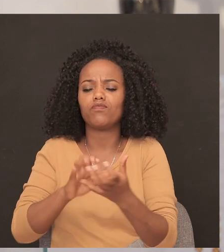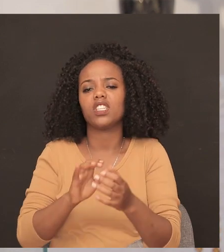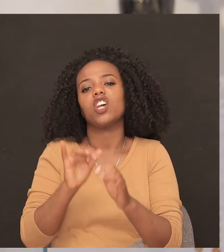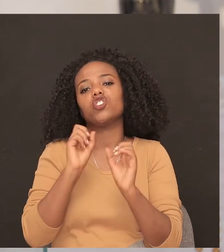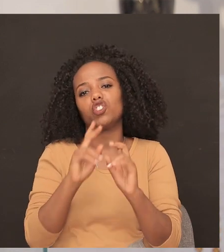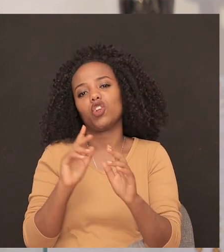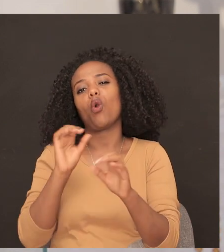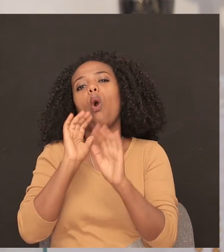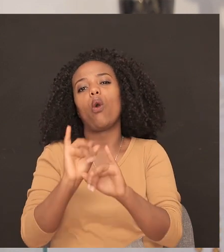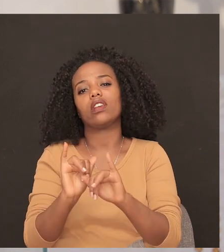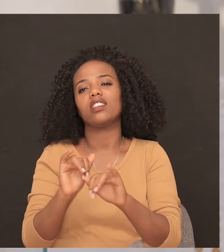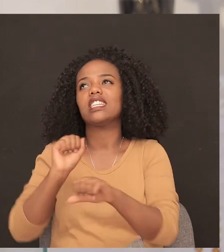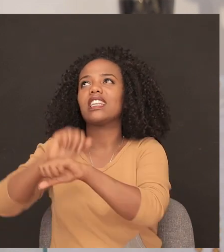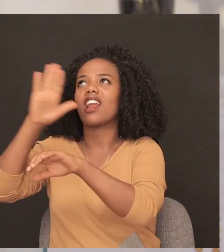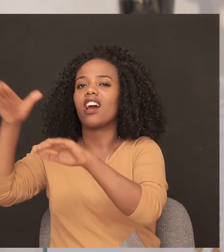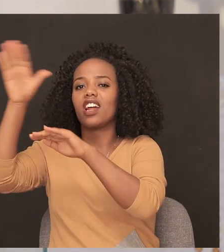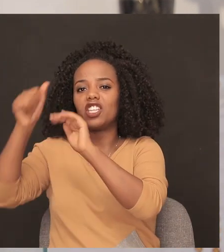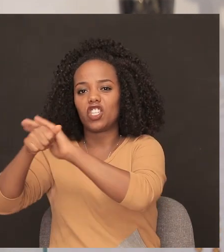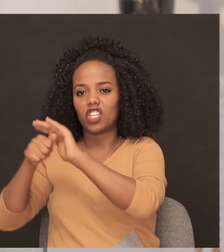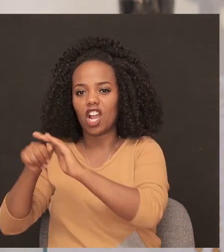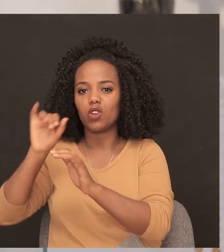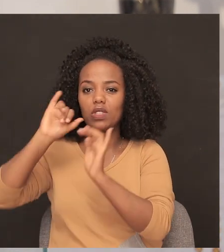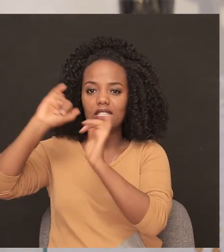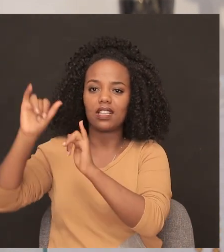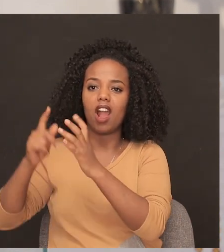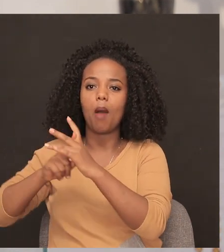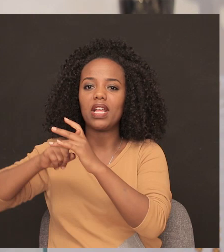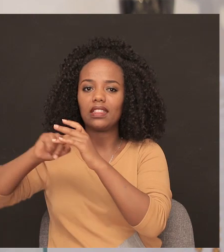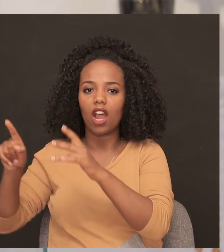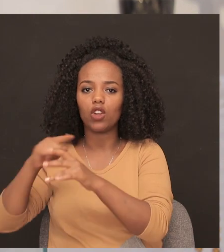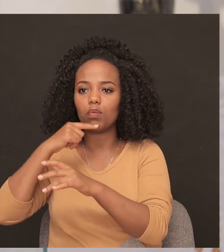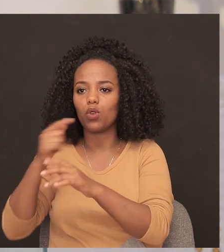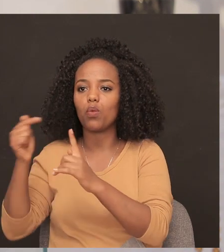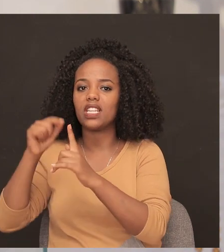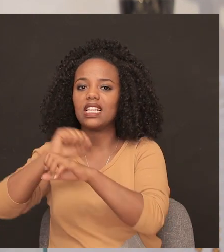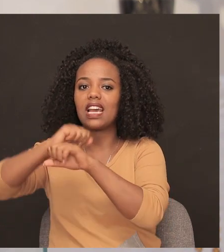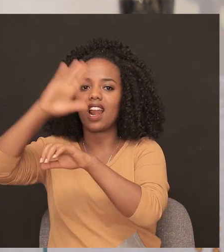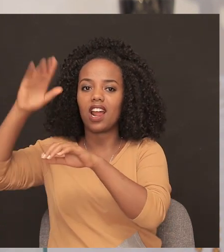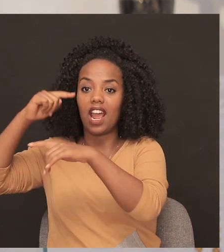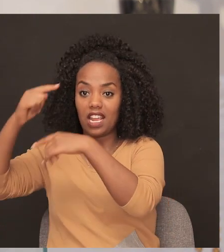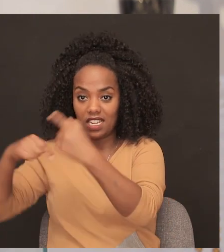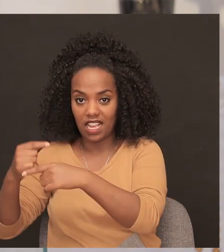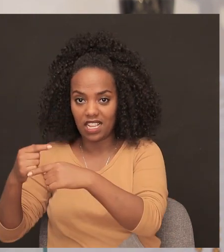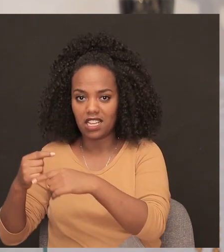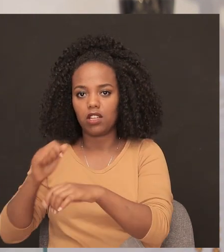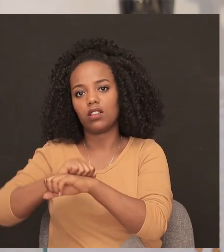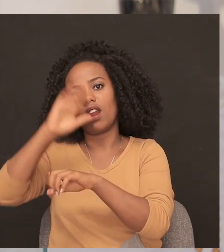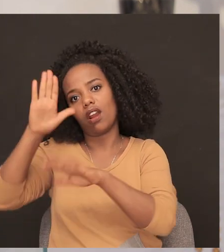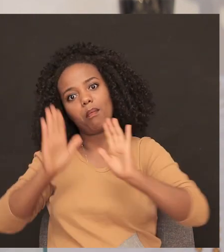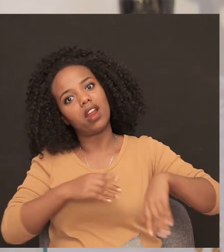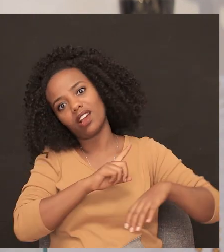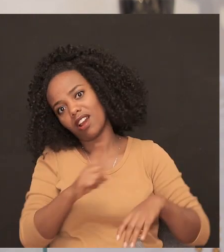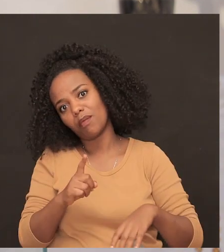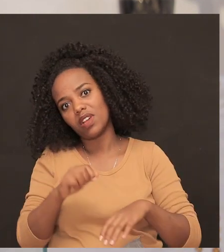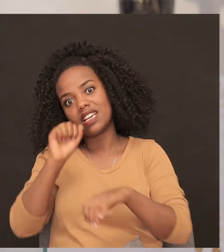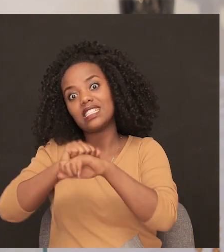ላይ ይሸሸጋለሁ፣ እዛም መሸጋለሁ፣ እዛ ከክፉ አመልጣለሁ ብሎ ወደ ተራራው የሄደው ሰው እዛም አልቀረለትም።